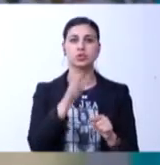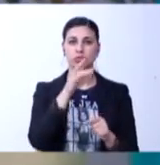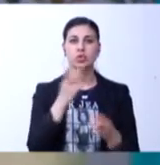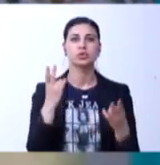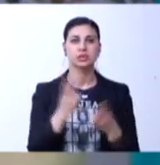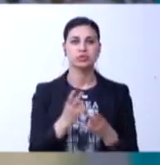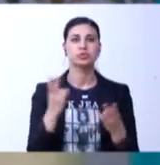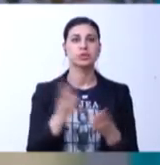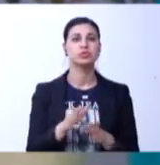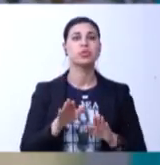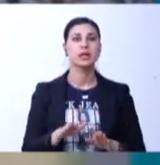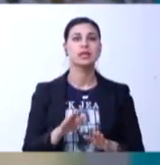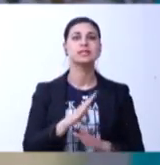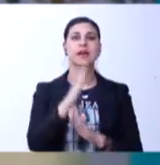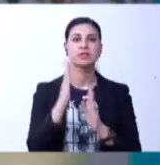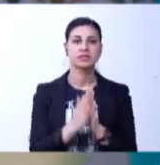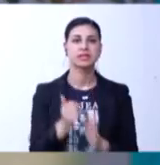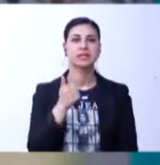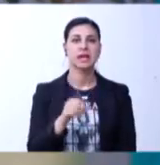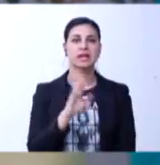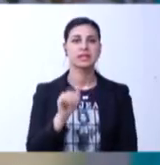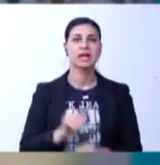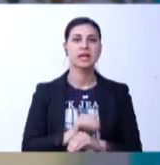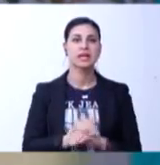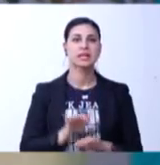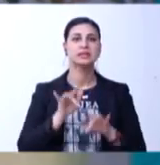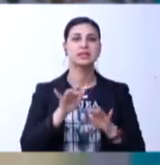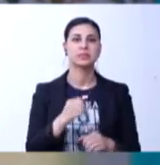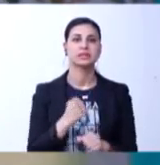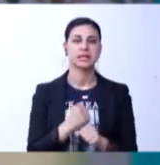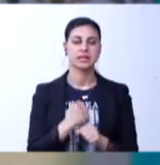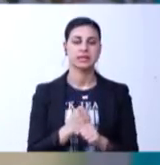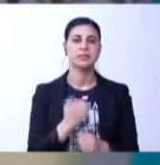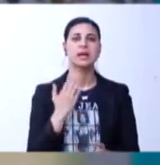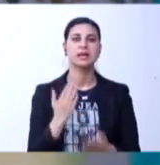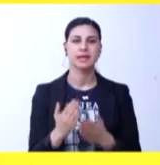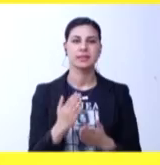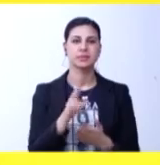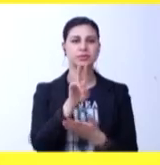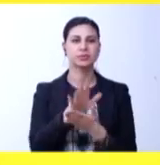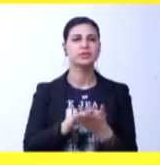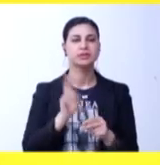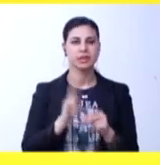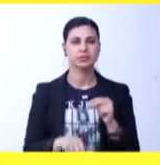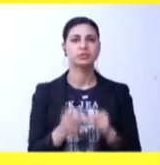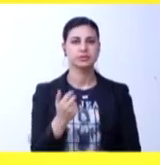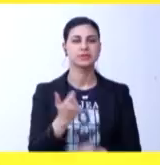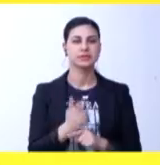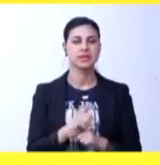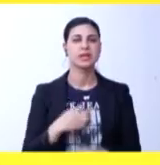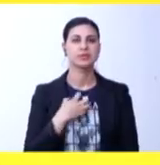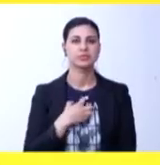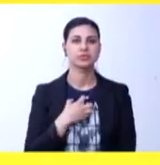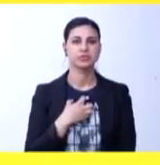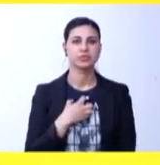საჭირო ადგილას გავერთიანდეთ კარგი და კეთილი საქმის გასაკეთებლად. ალბათ დასრულე, რასაკვირველია, ძალიან